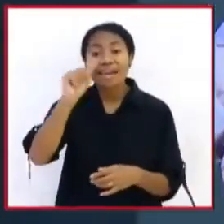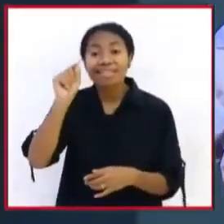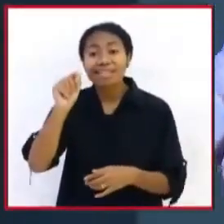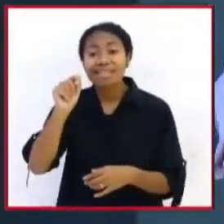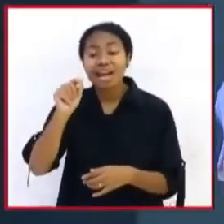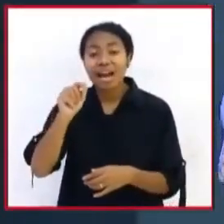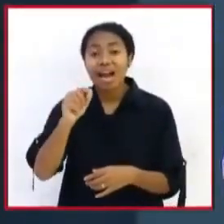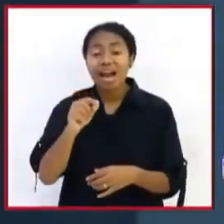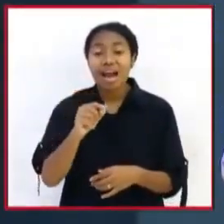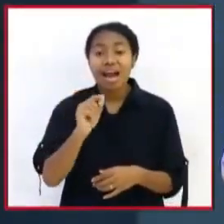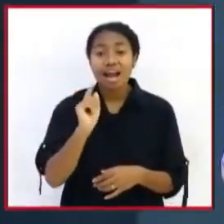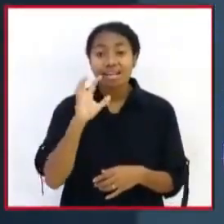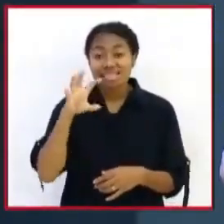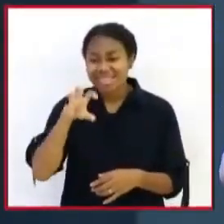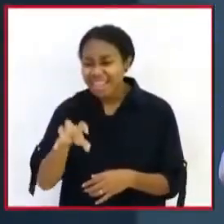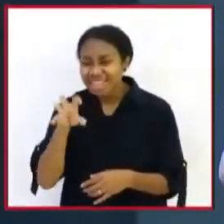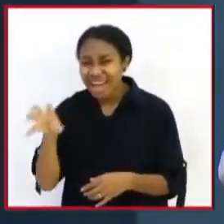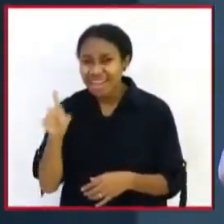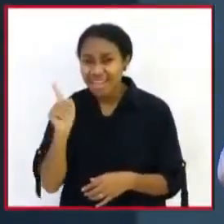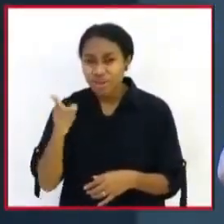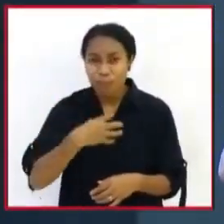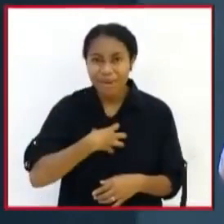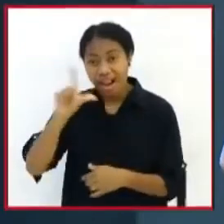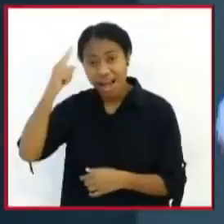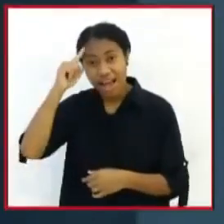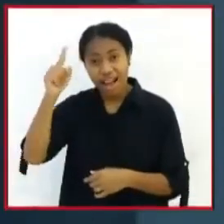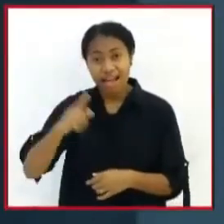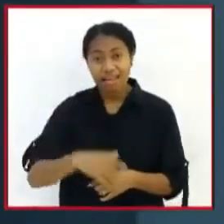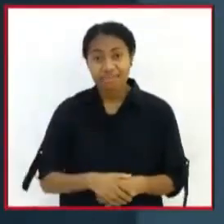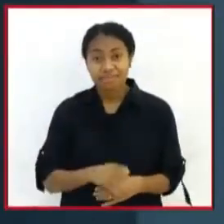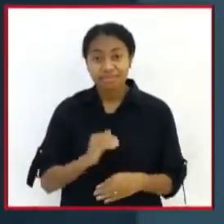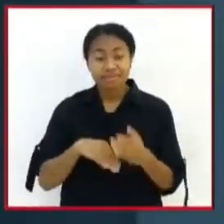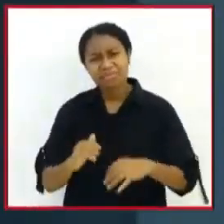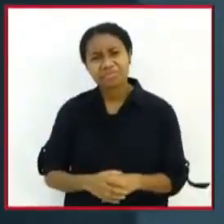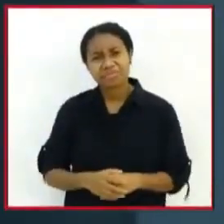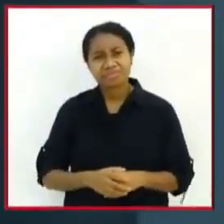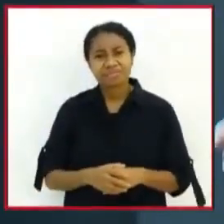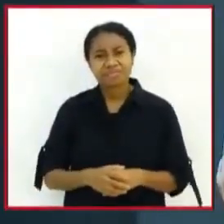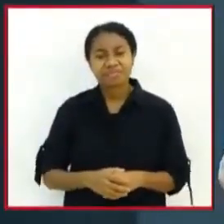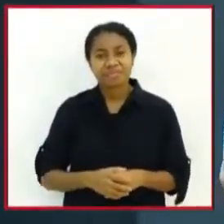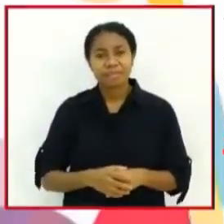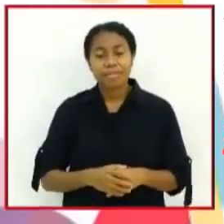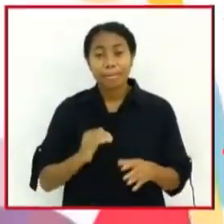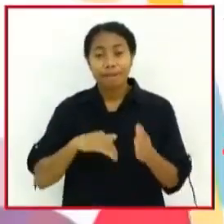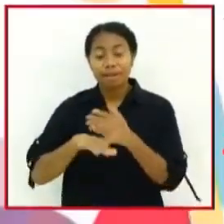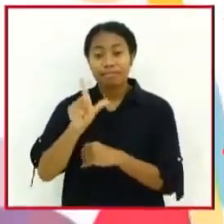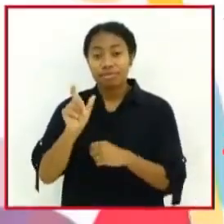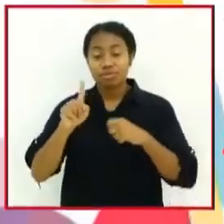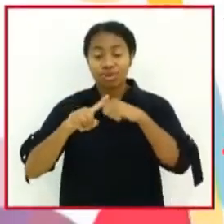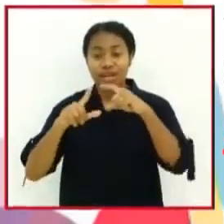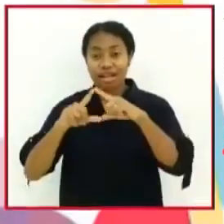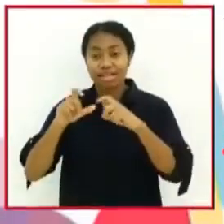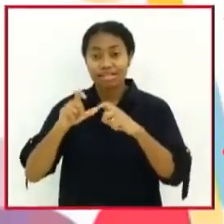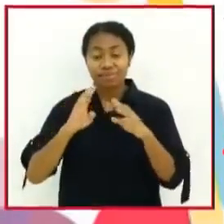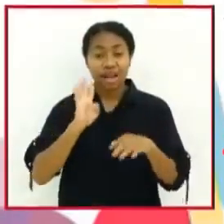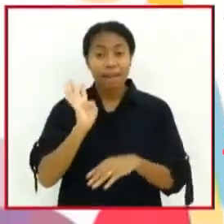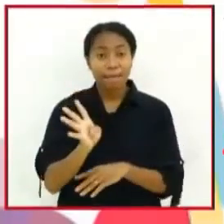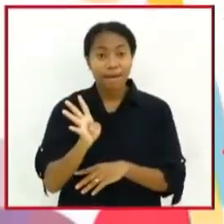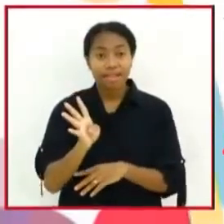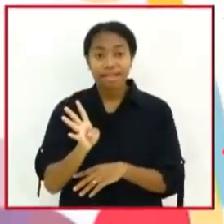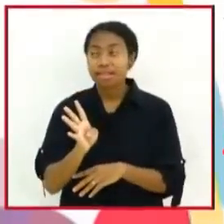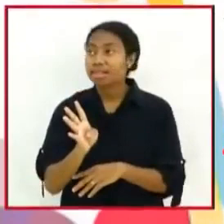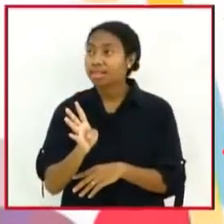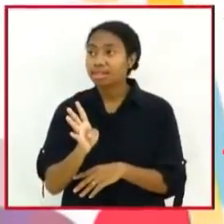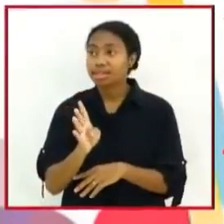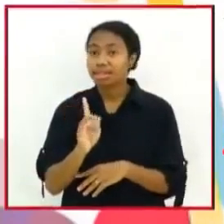percaya Yesus itu adalah Allah dalam hal ini setan dalam Lukas pasal 4 ada juga kasus orang